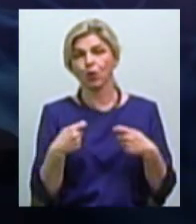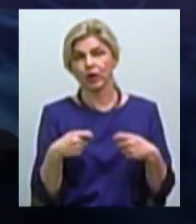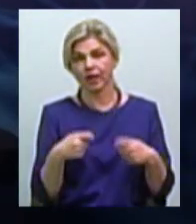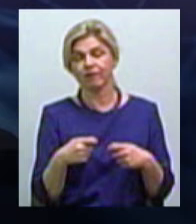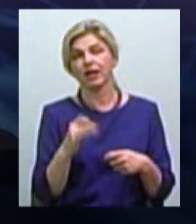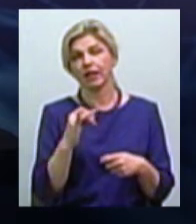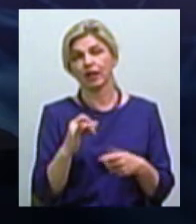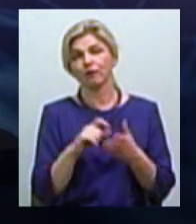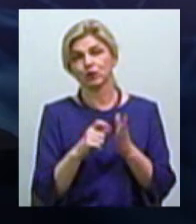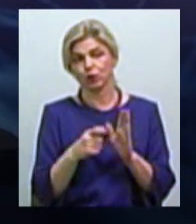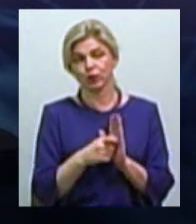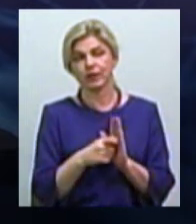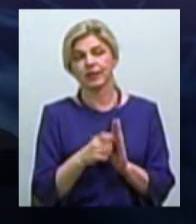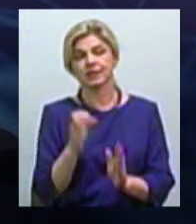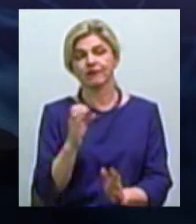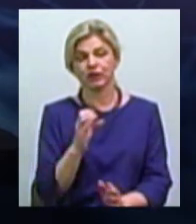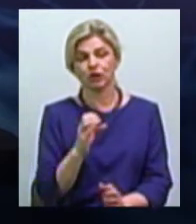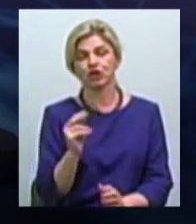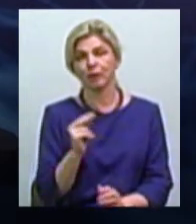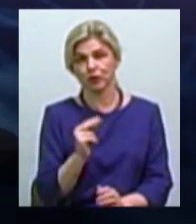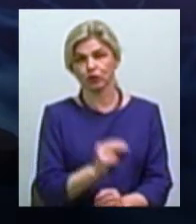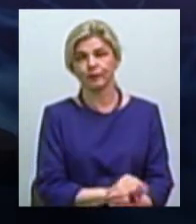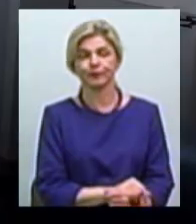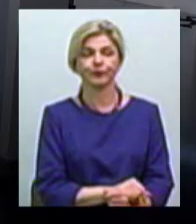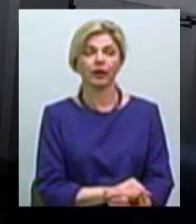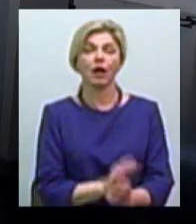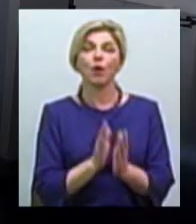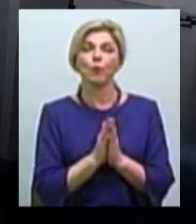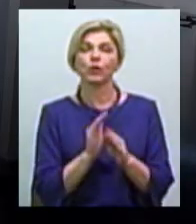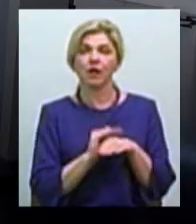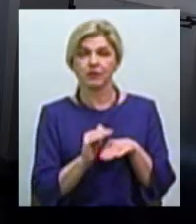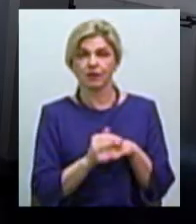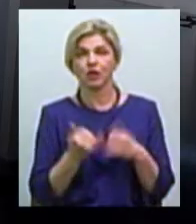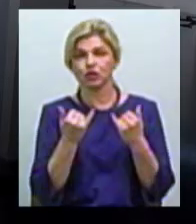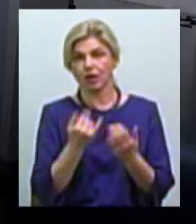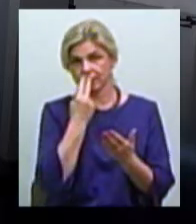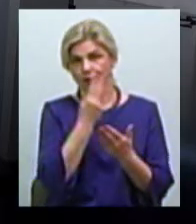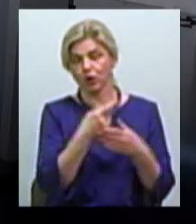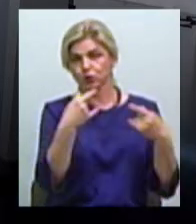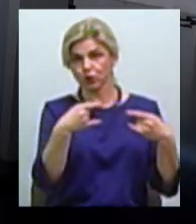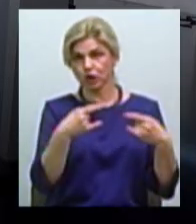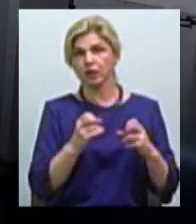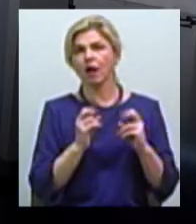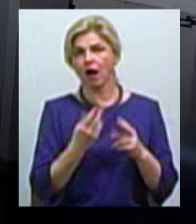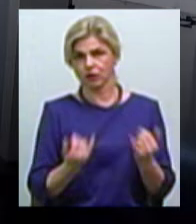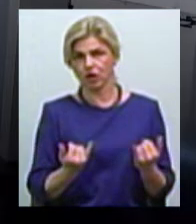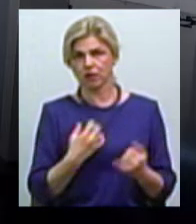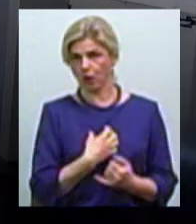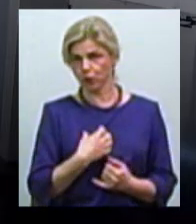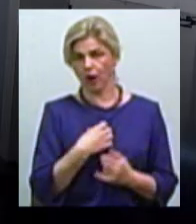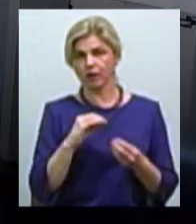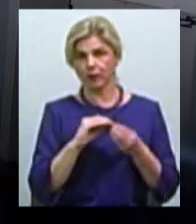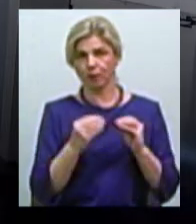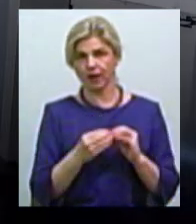в студії Світлана Чепішко. Світлана, будь ласка, ми щойно подивилися сюжет. Наскільки це актуальна проблема для Миколаєва